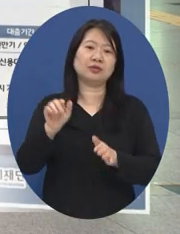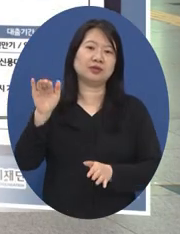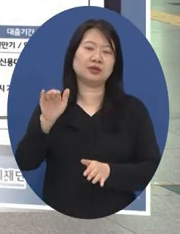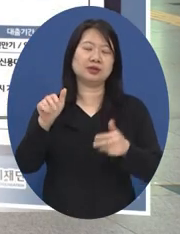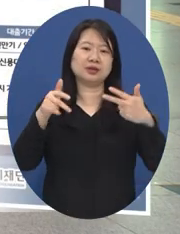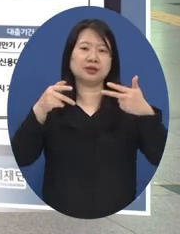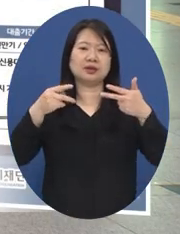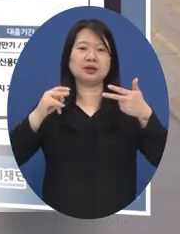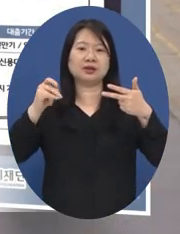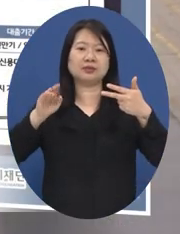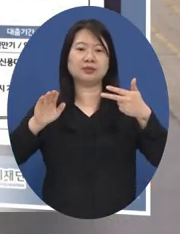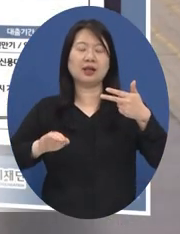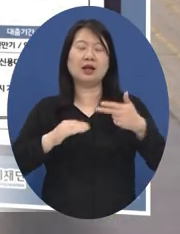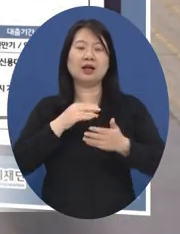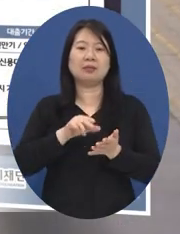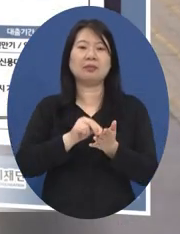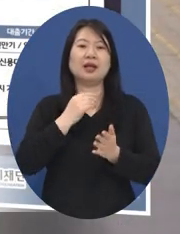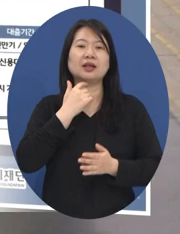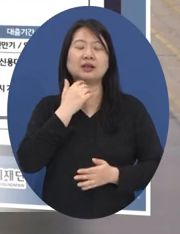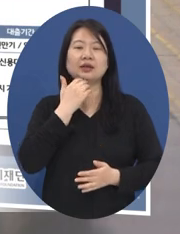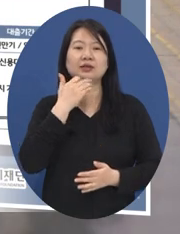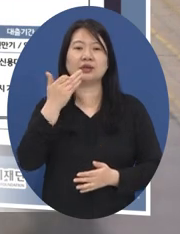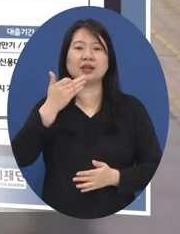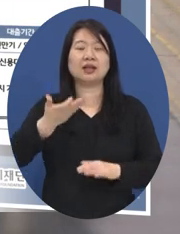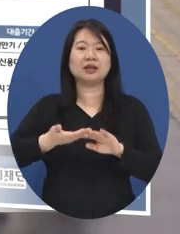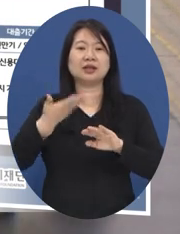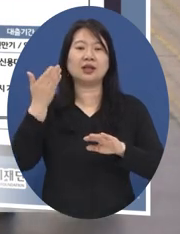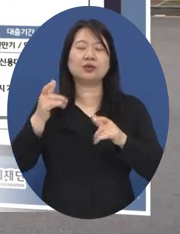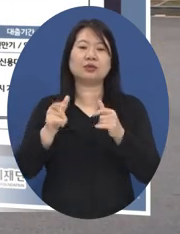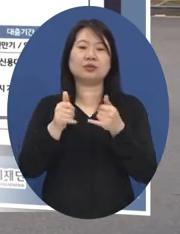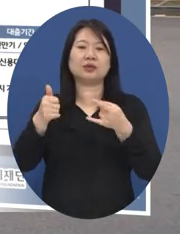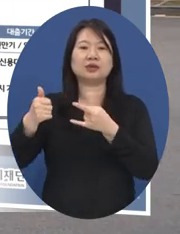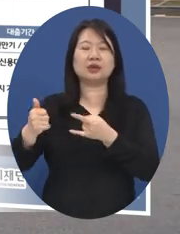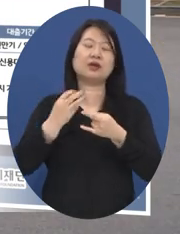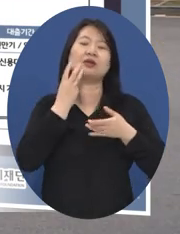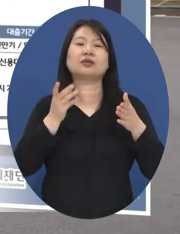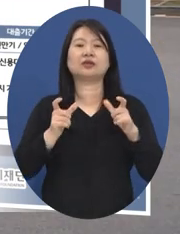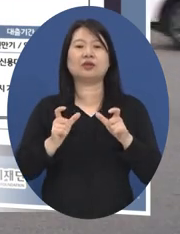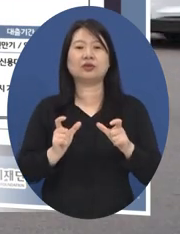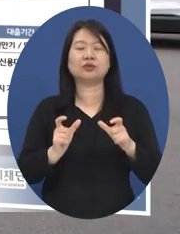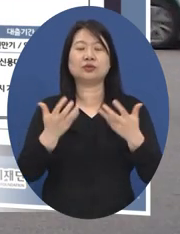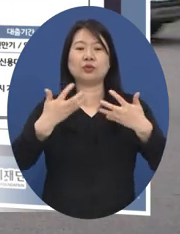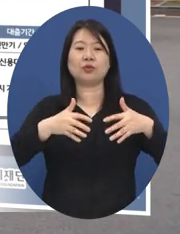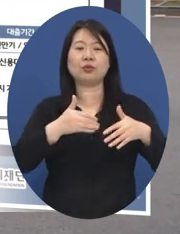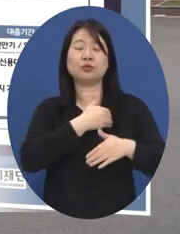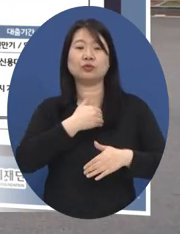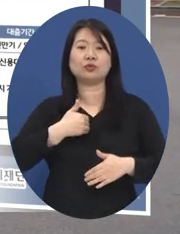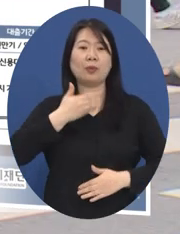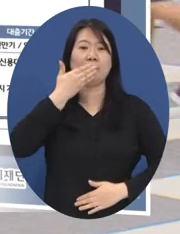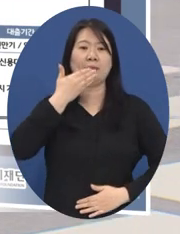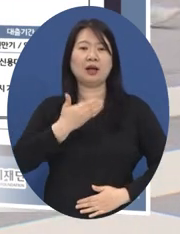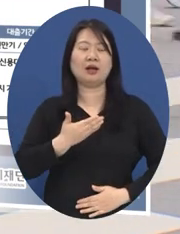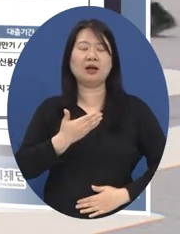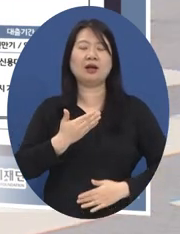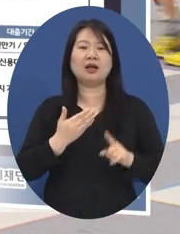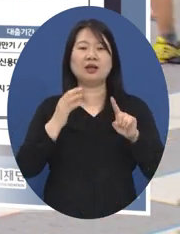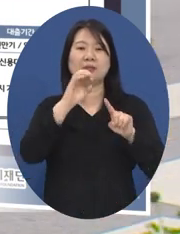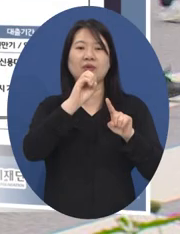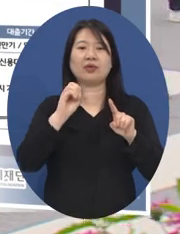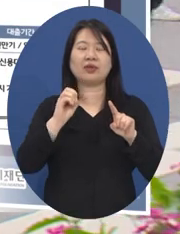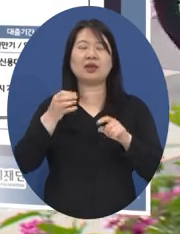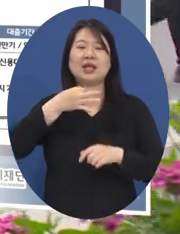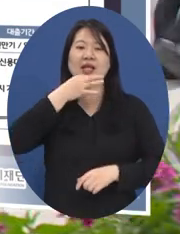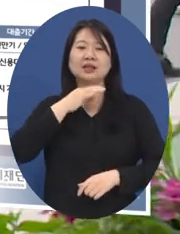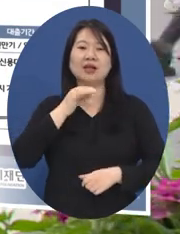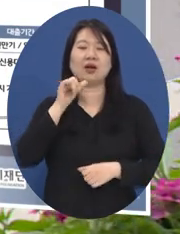신용등급 7등급 이하인 만 19세 이상의 경기도민의 경우 경기지역 거주 요건만 충족하면 연 1%